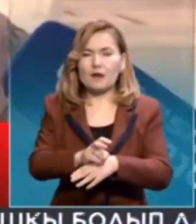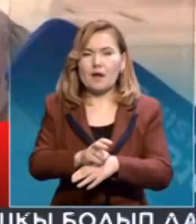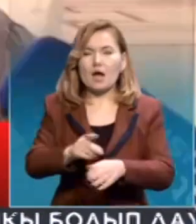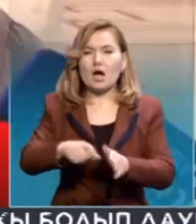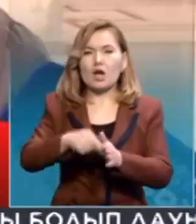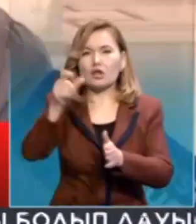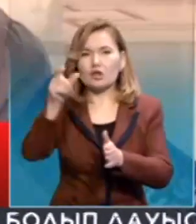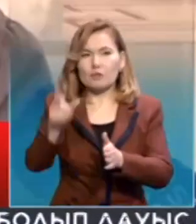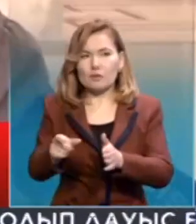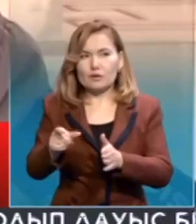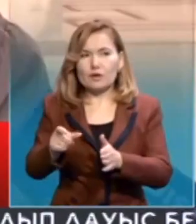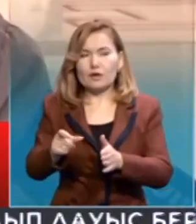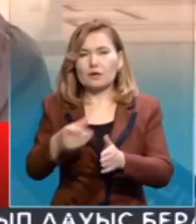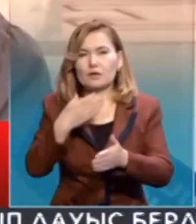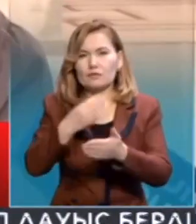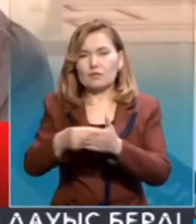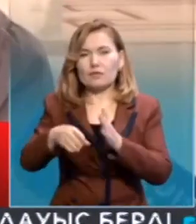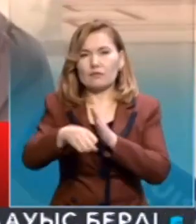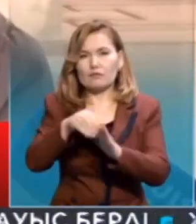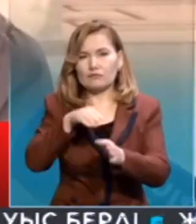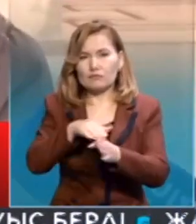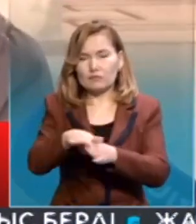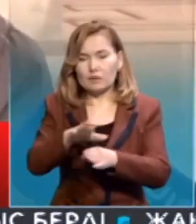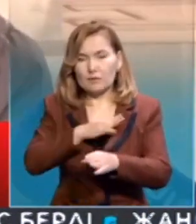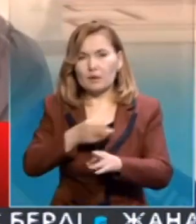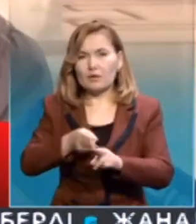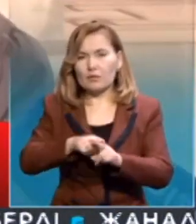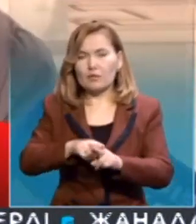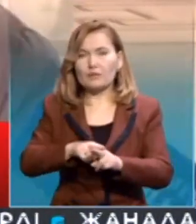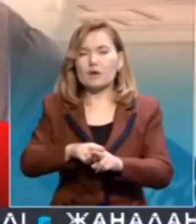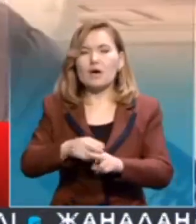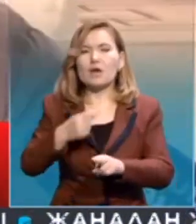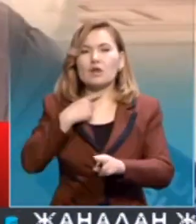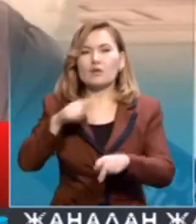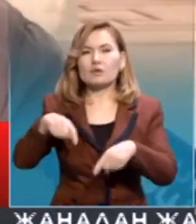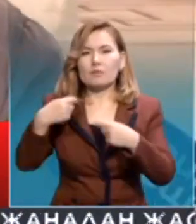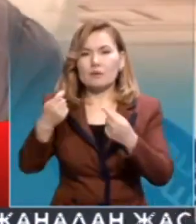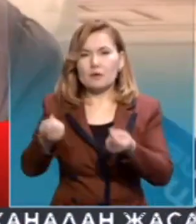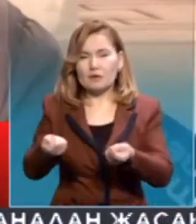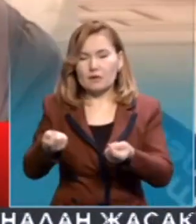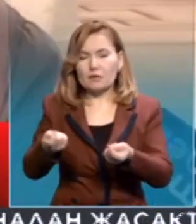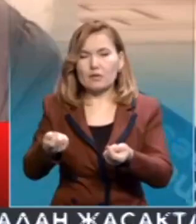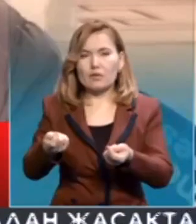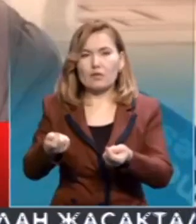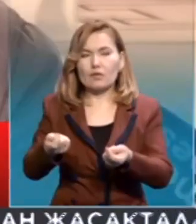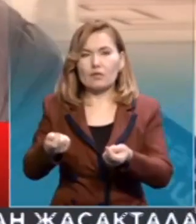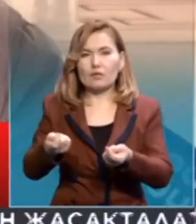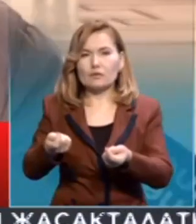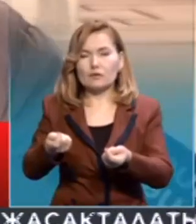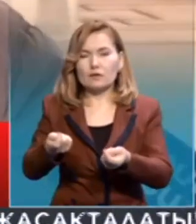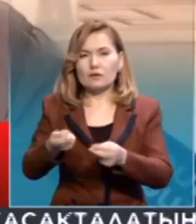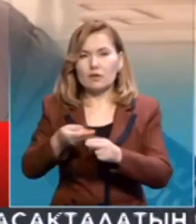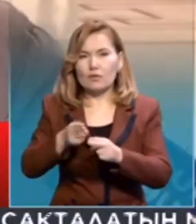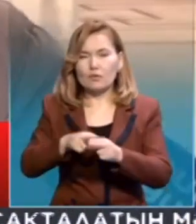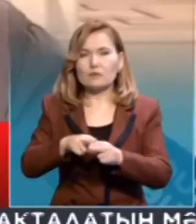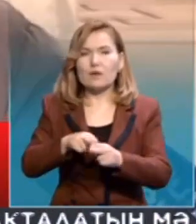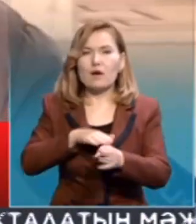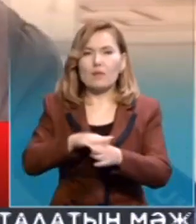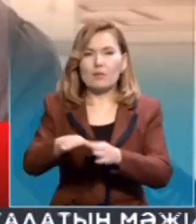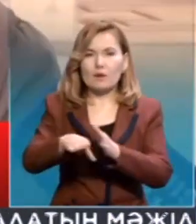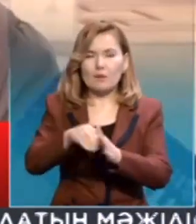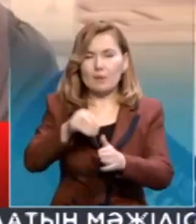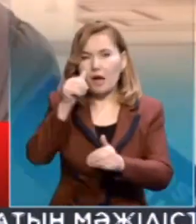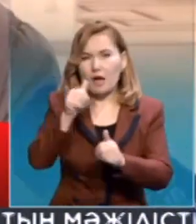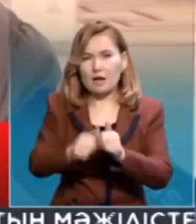депутаттық сайлауына өз дауысымызды бердік. Бұл дауысқа дауысты берген себебіміз, дауыс беру кез келген